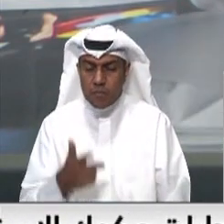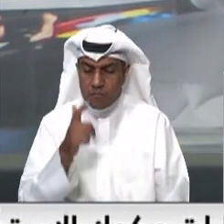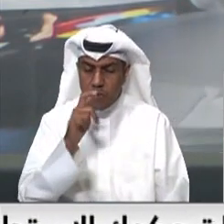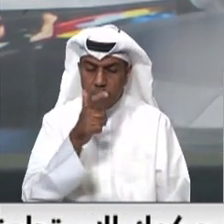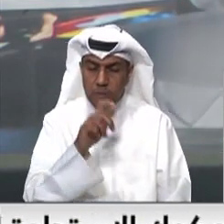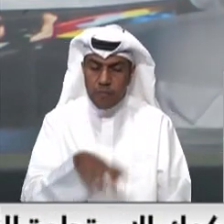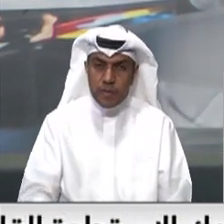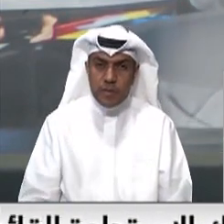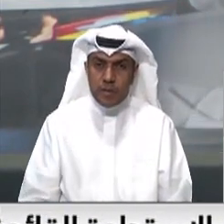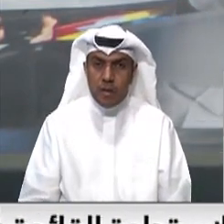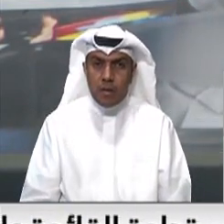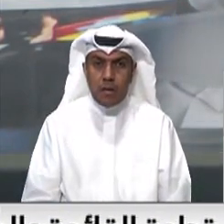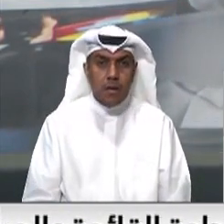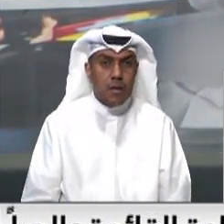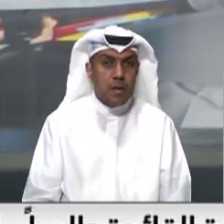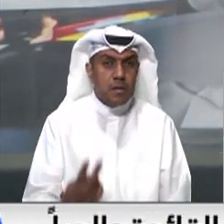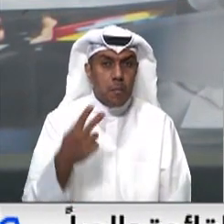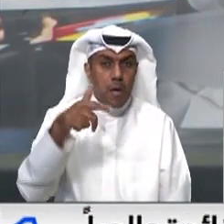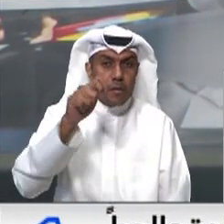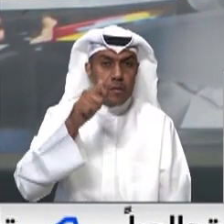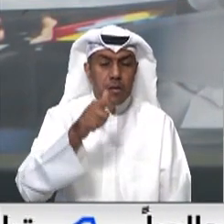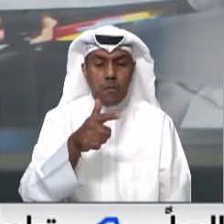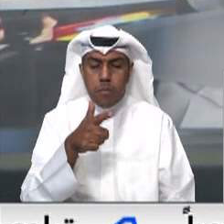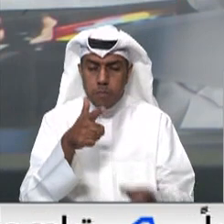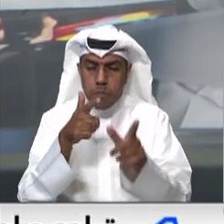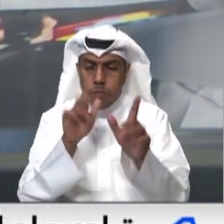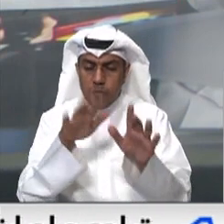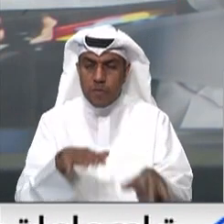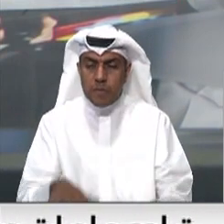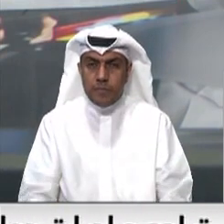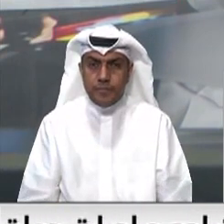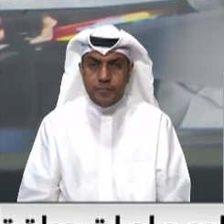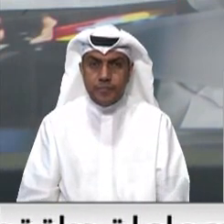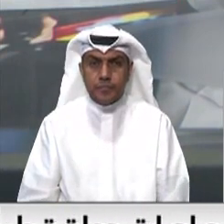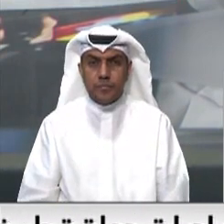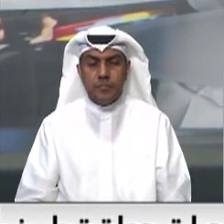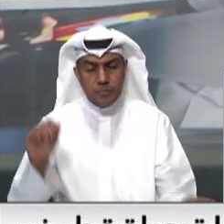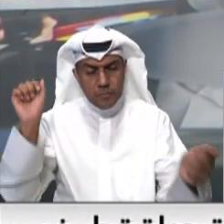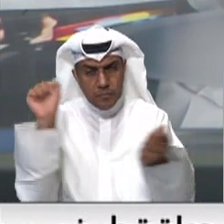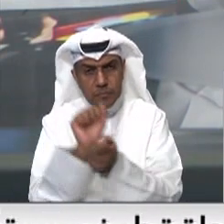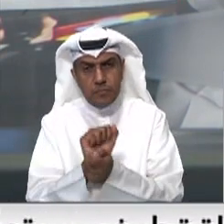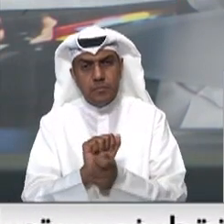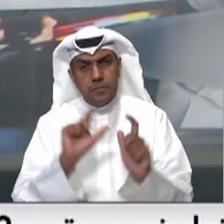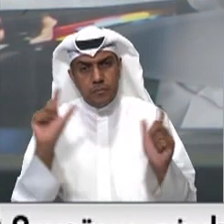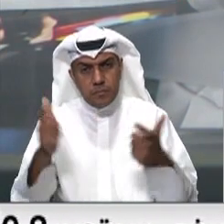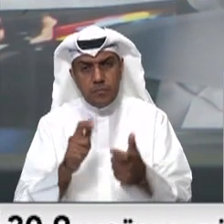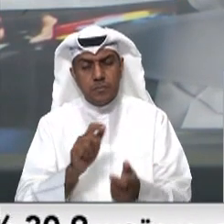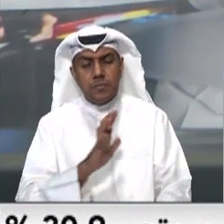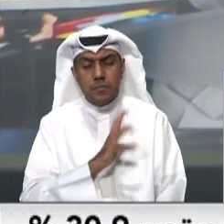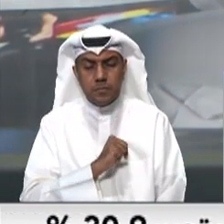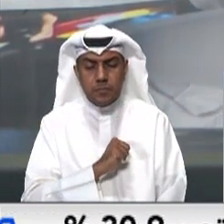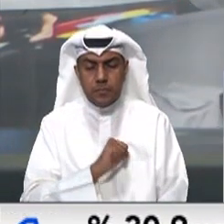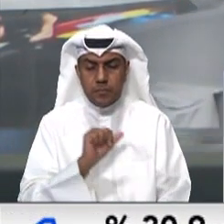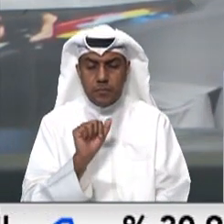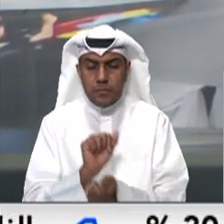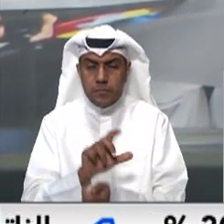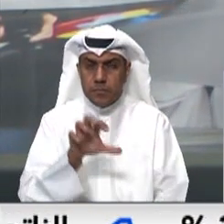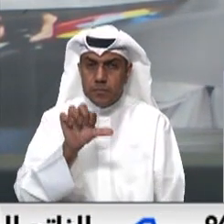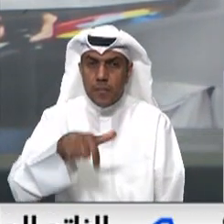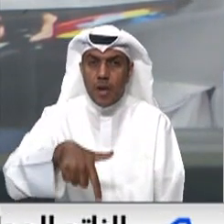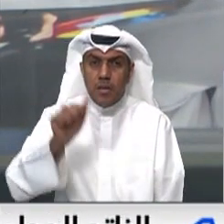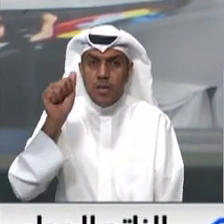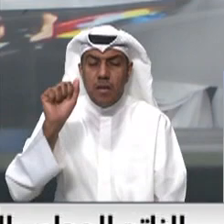يأتي ذلك فيما شنت شرطة الاحتلال حملة اعتقالات واسعة طالت 99 فلسطينيا من محافظات